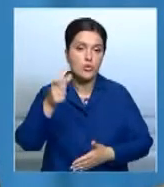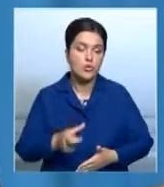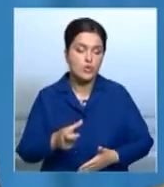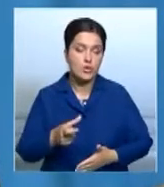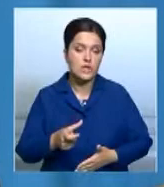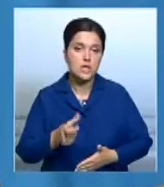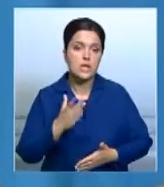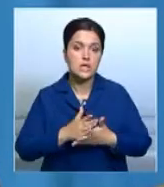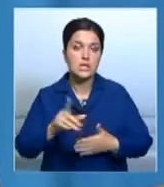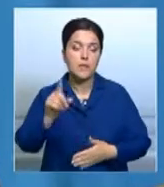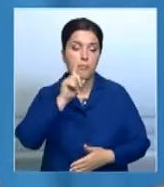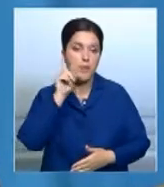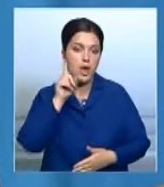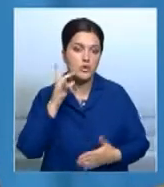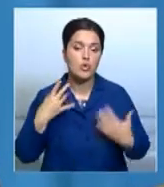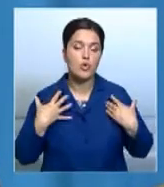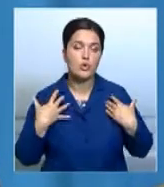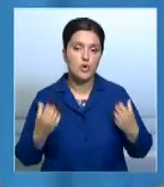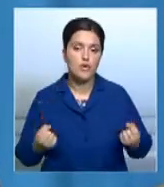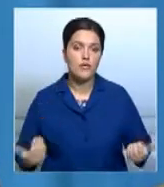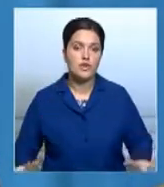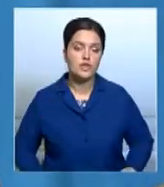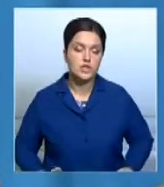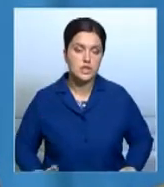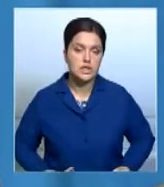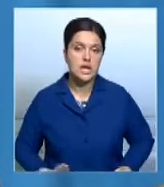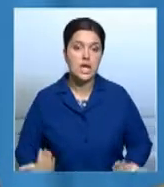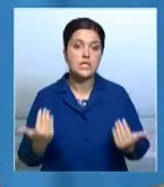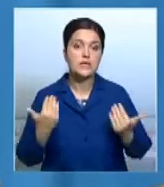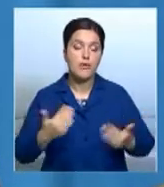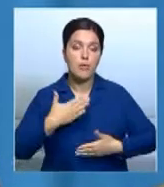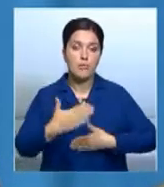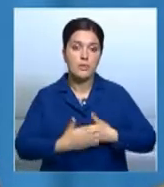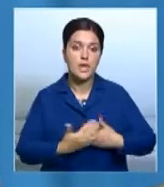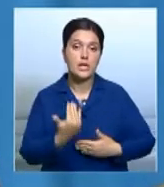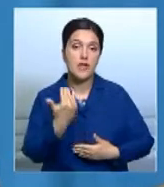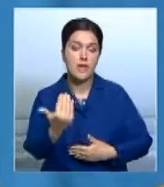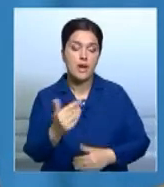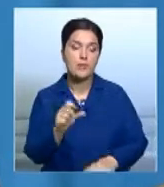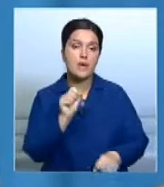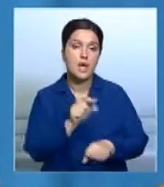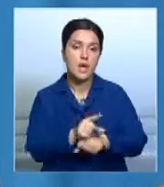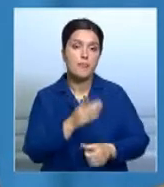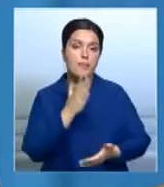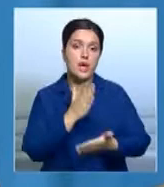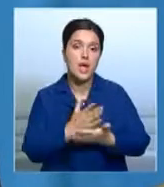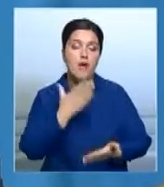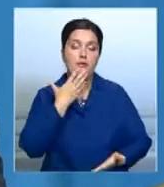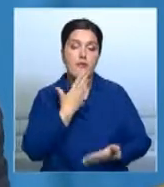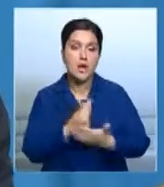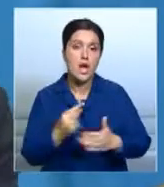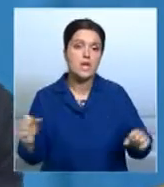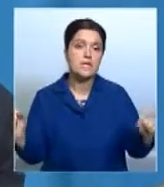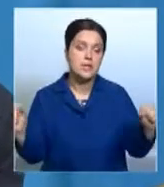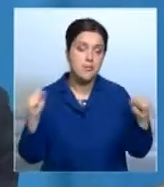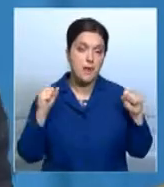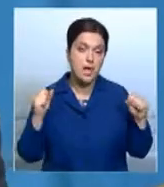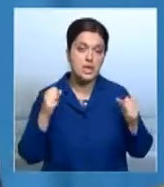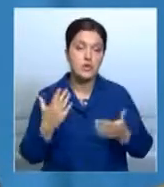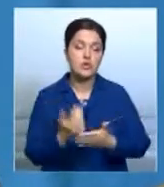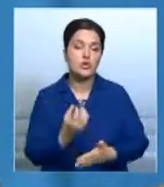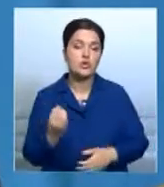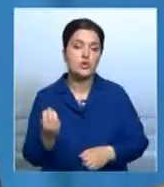патриотизма, молодежи к здоровому образу жизни. Сегодня перед вами стоят задачи своими спортивными достижениями еще